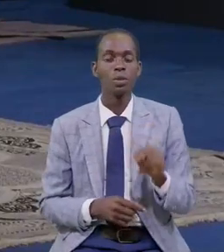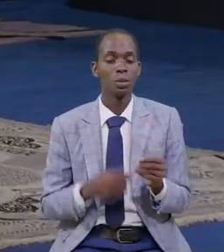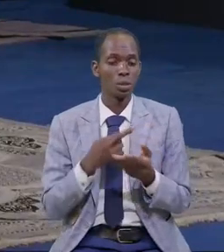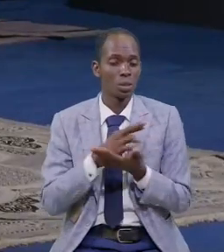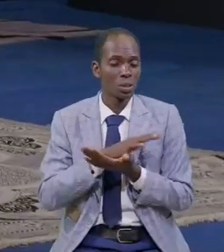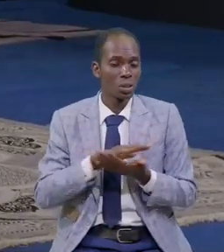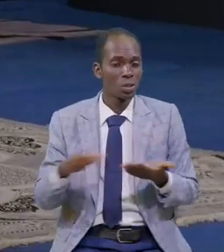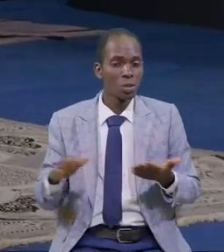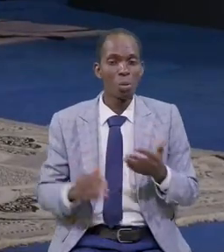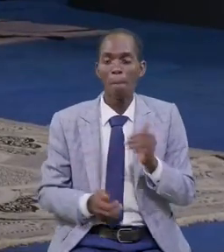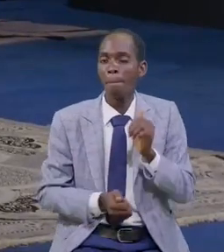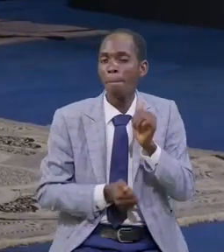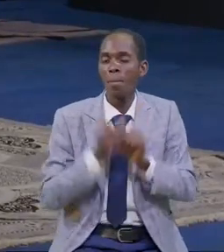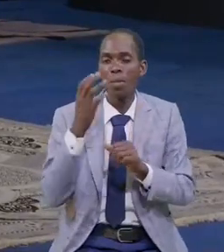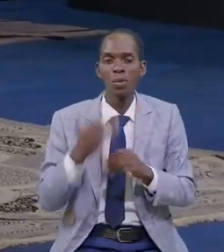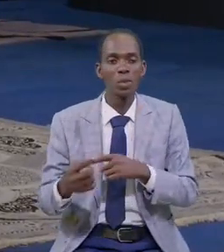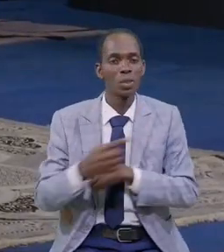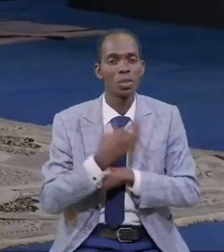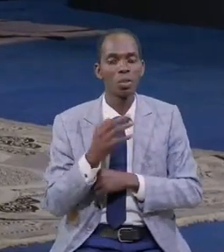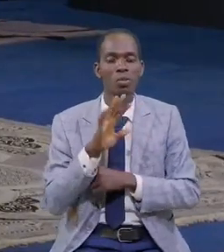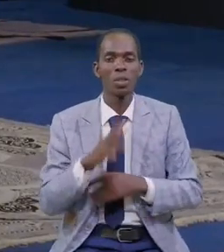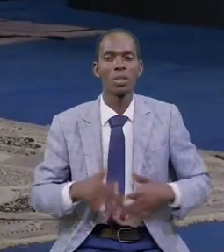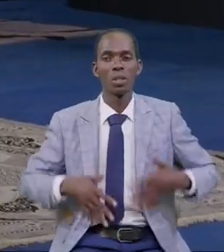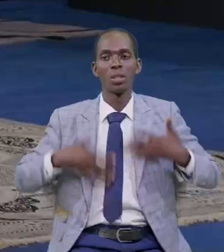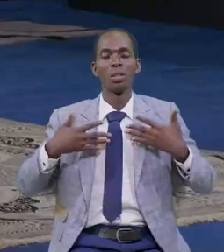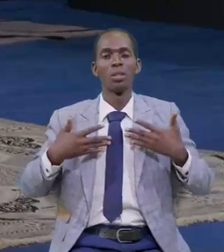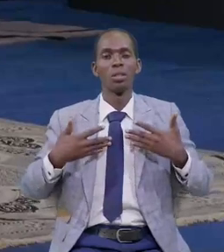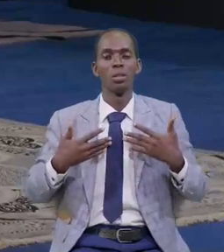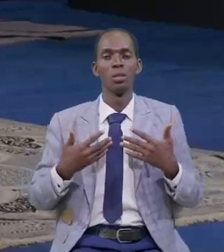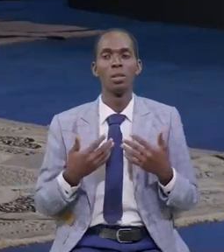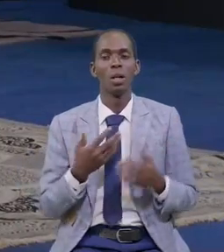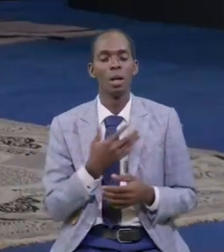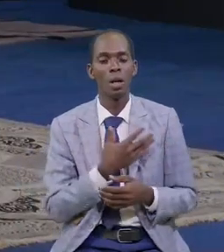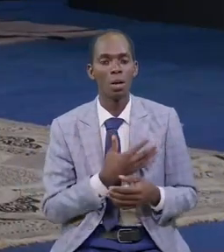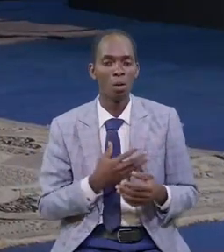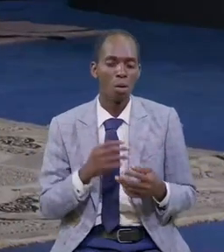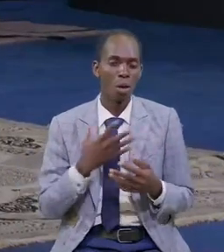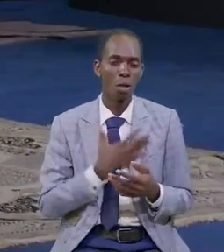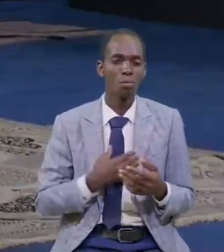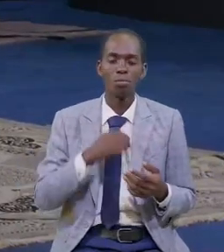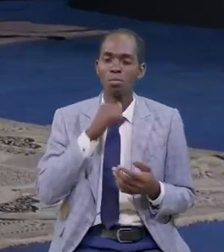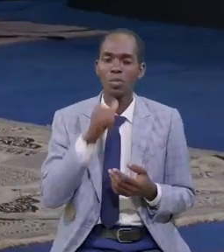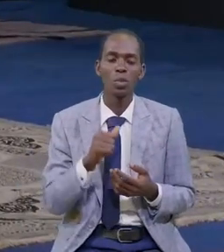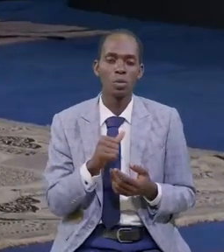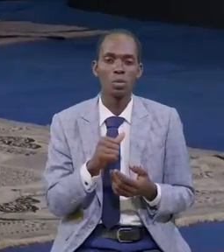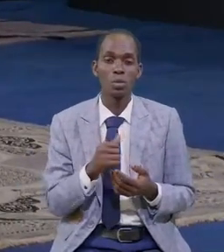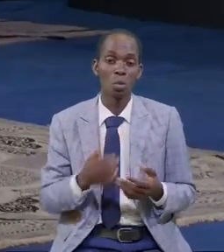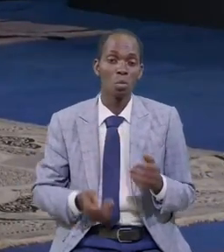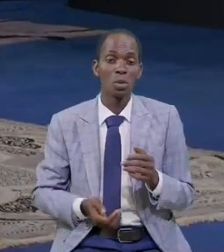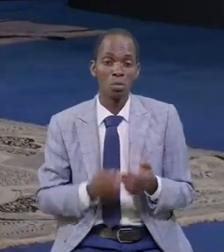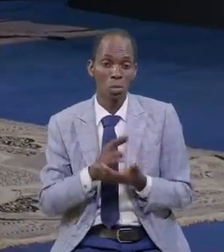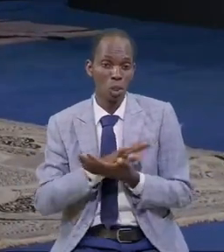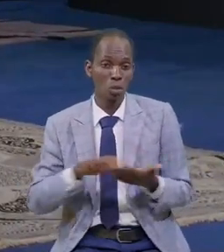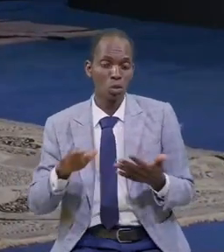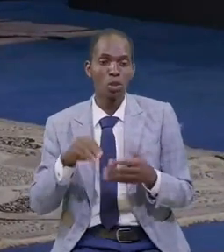juste la plupart des jours de leur vie et les autres parties de leur